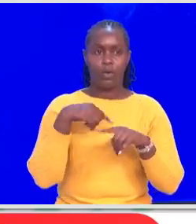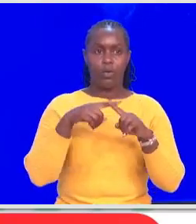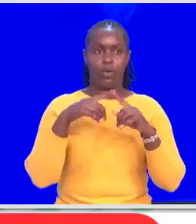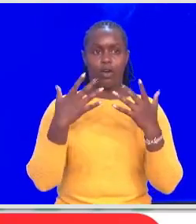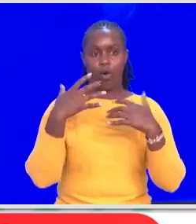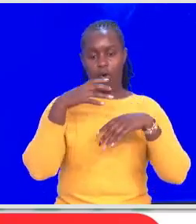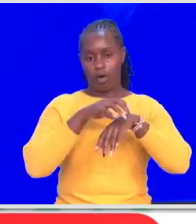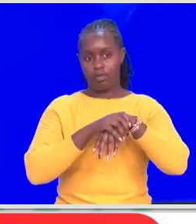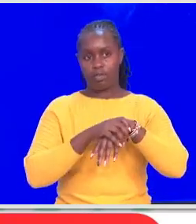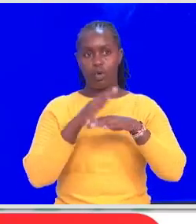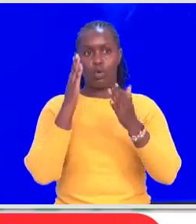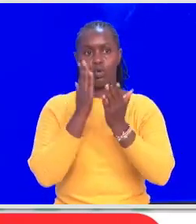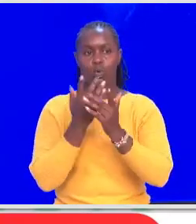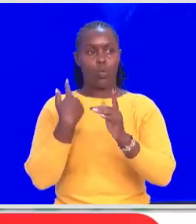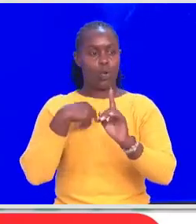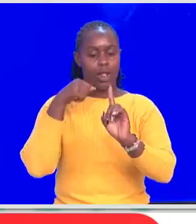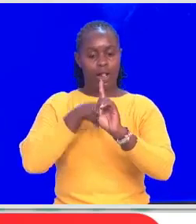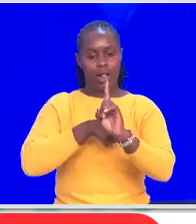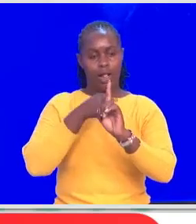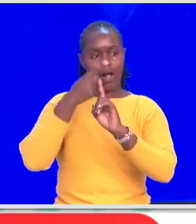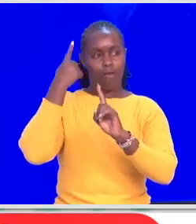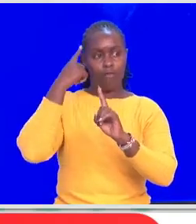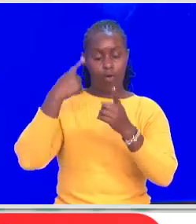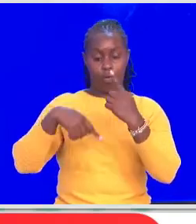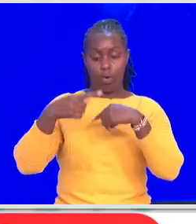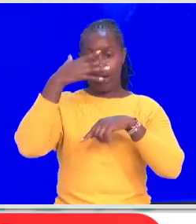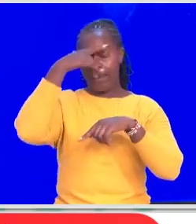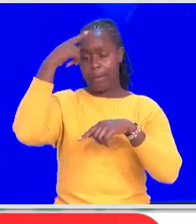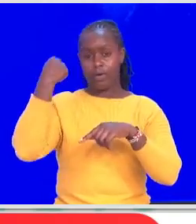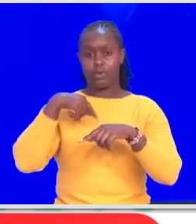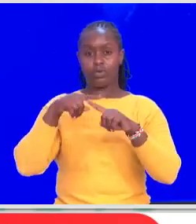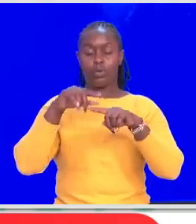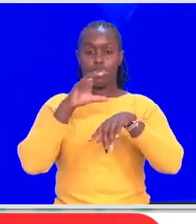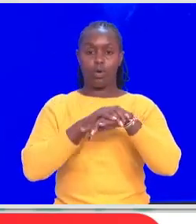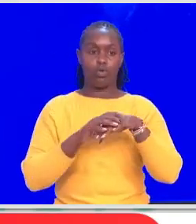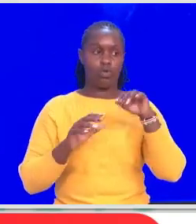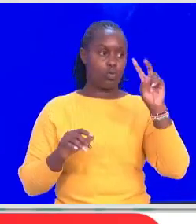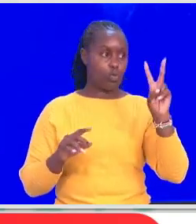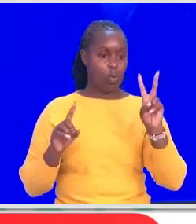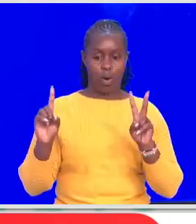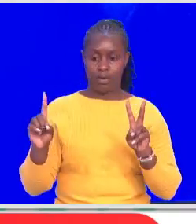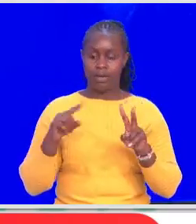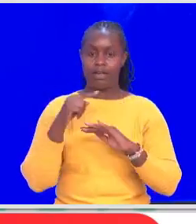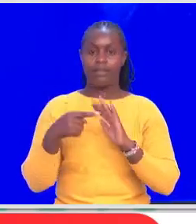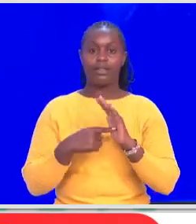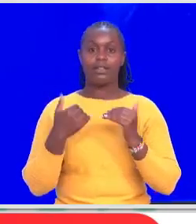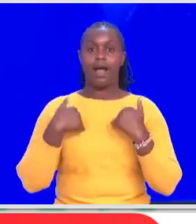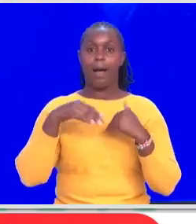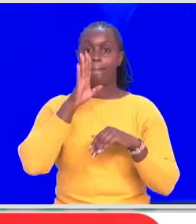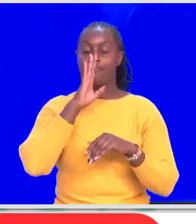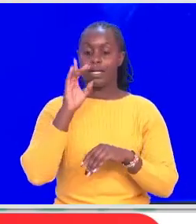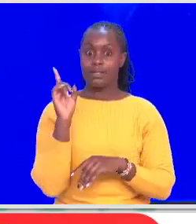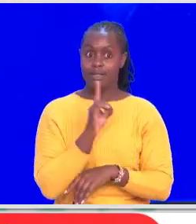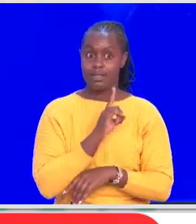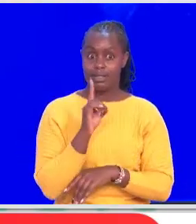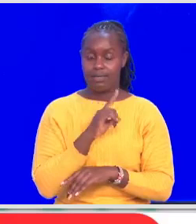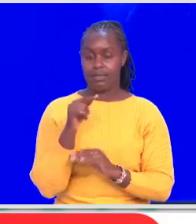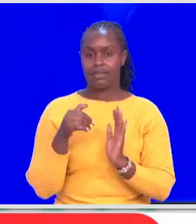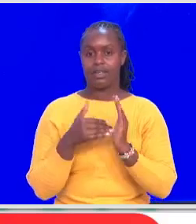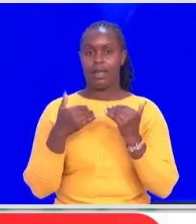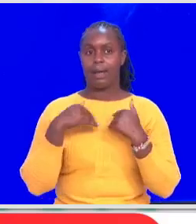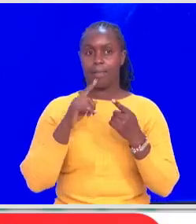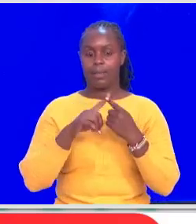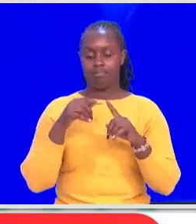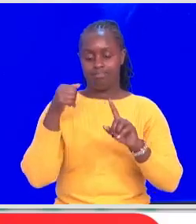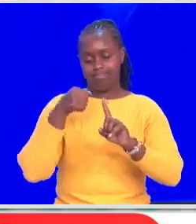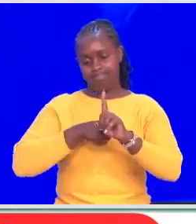win tumeifightia sana juu tume come back from 2-1 to 3-2. Na game imekuwa tough. Lakini tunashukuru God kwaweza kujisukuma